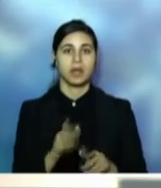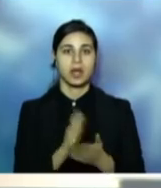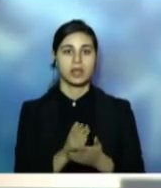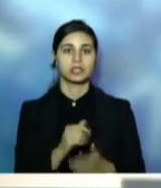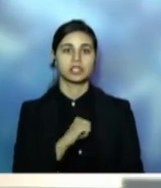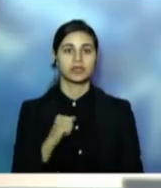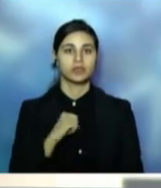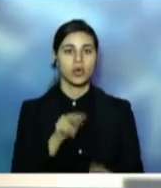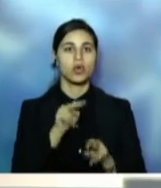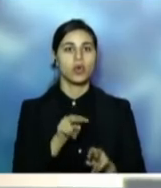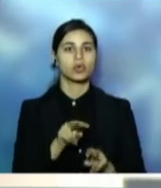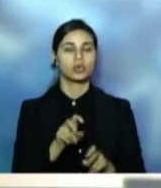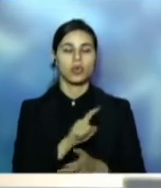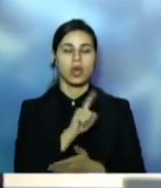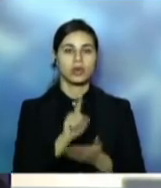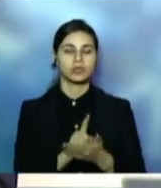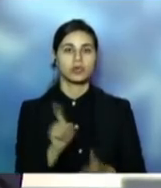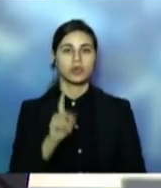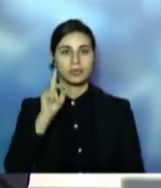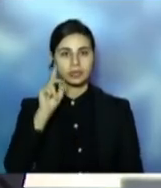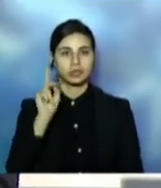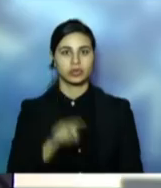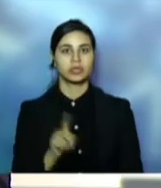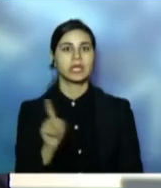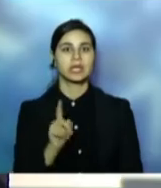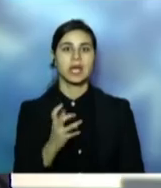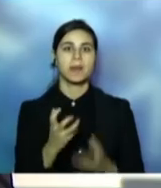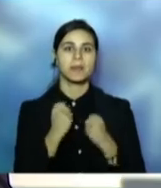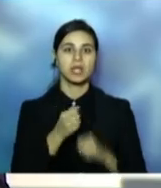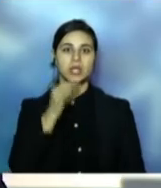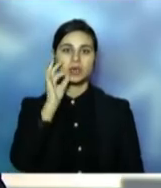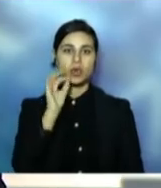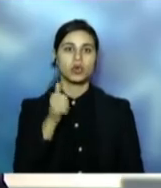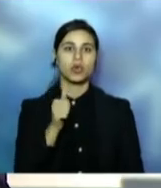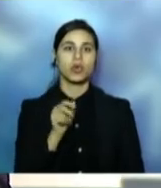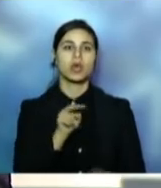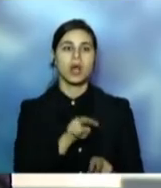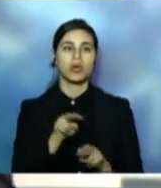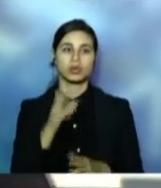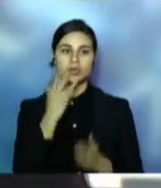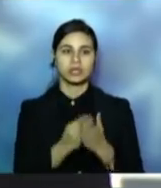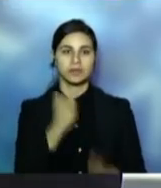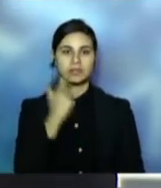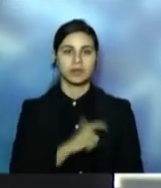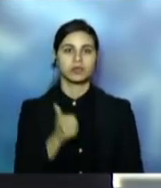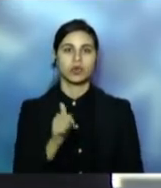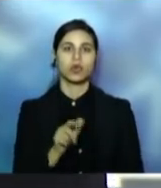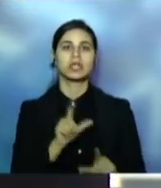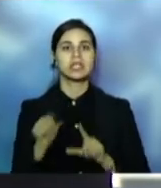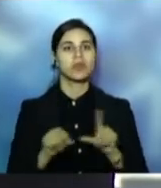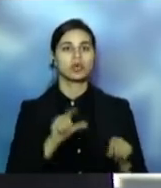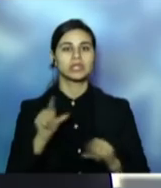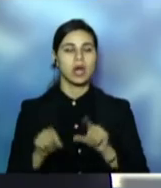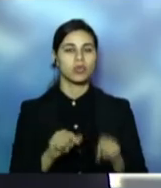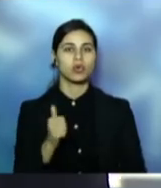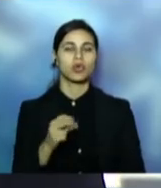მარი თვითკონტროლის პრინციპები, რომ იცოდნენ რა მიიღონ, როგორ აკონტროლონ თავისთავი, როგორ იმოგზაურონ,